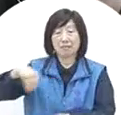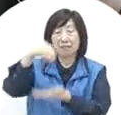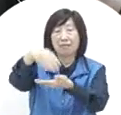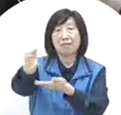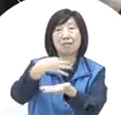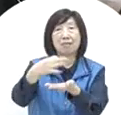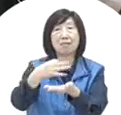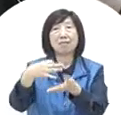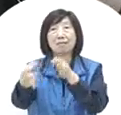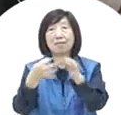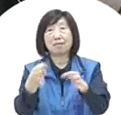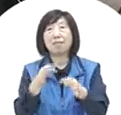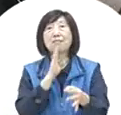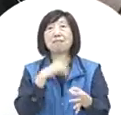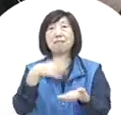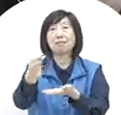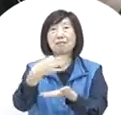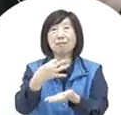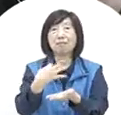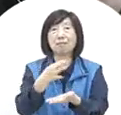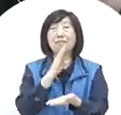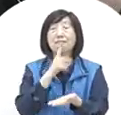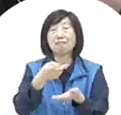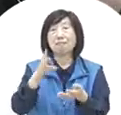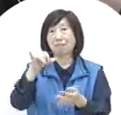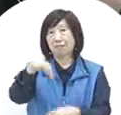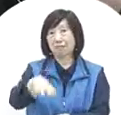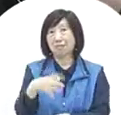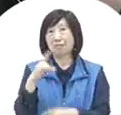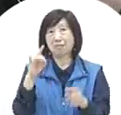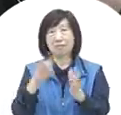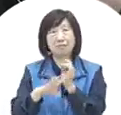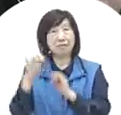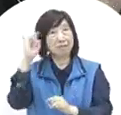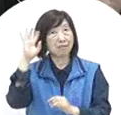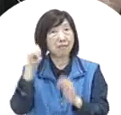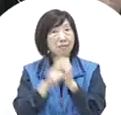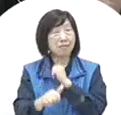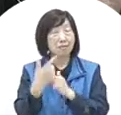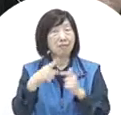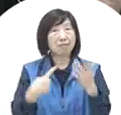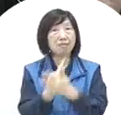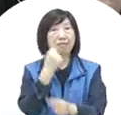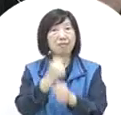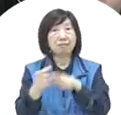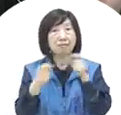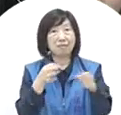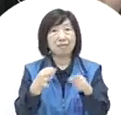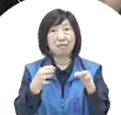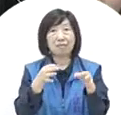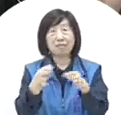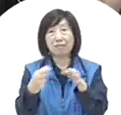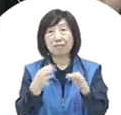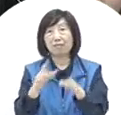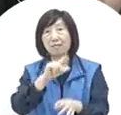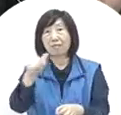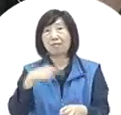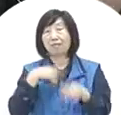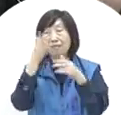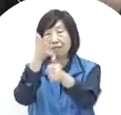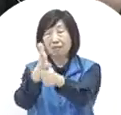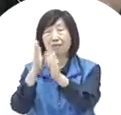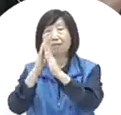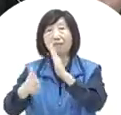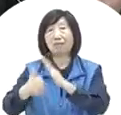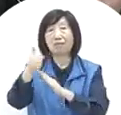品。 说不好意思， 行销 真的不是 地方创生，不是做文创商品，可以吗？ 哦、我想他不是 我问市长哎、欸，请问 本来就